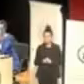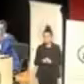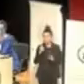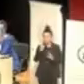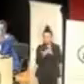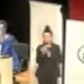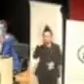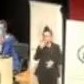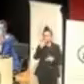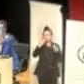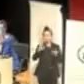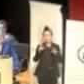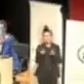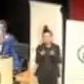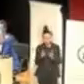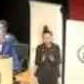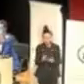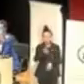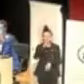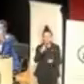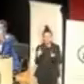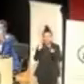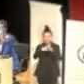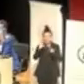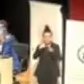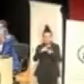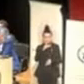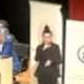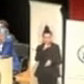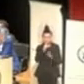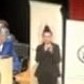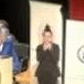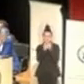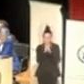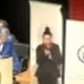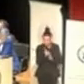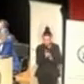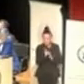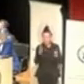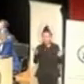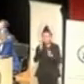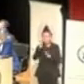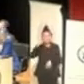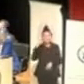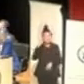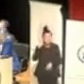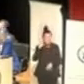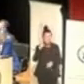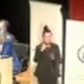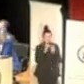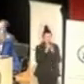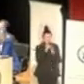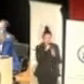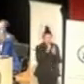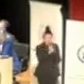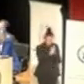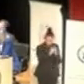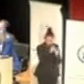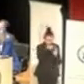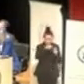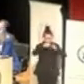Demin söylediğim gibi son eklenen sesli kitaplar, en çok dinlenen sesli kitaplar gibi verilere istatistiksel